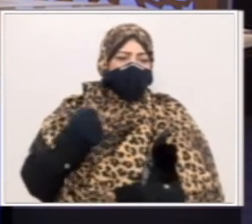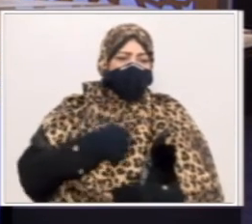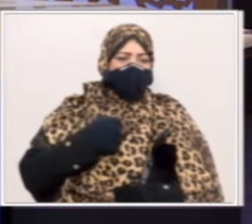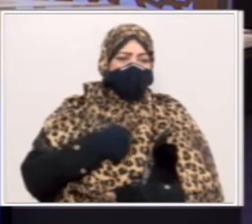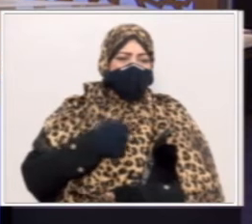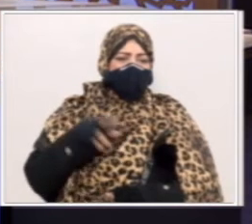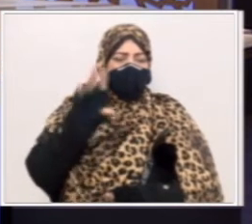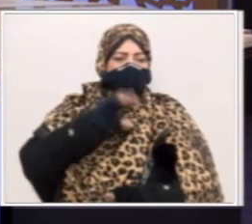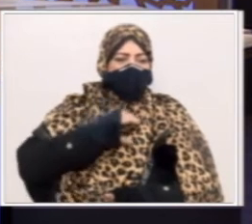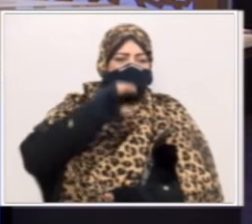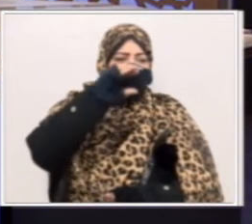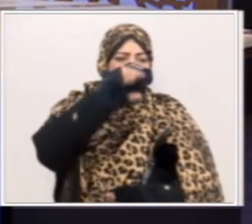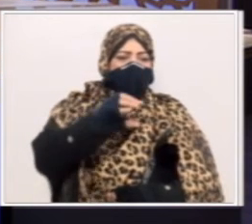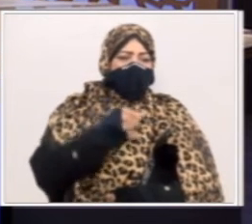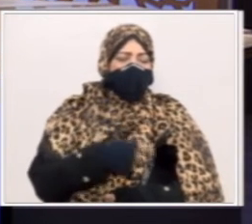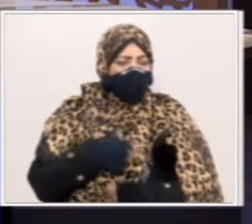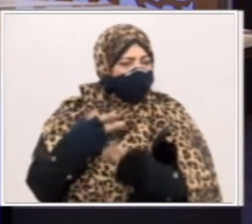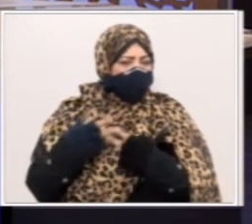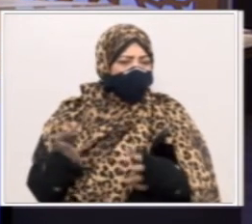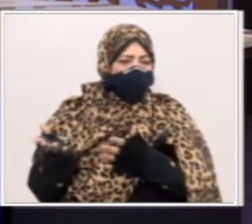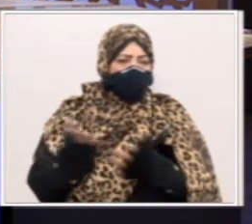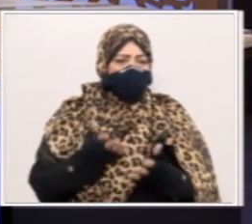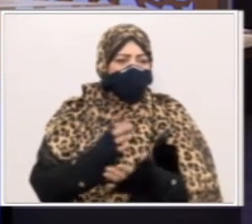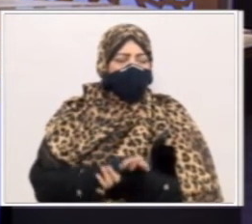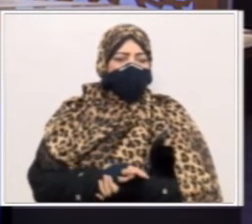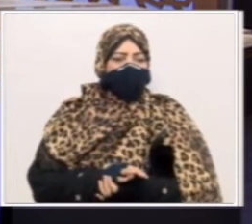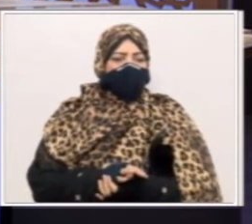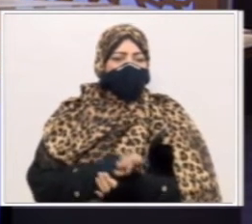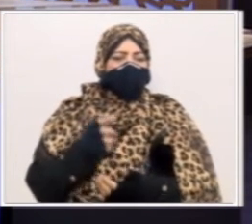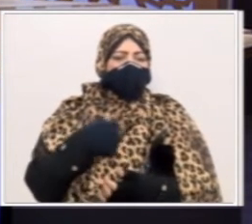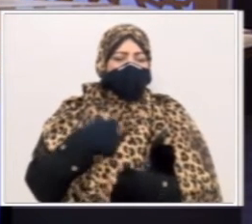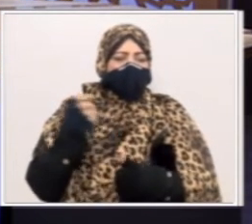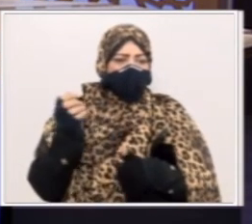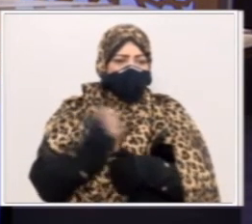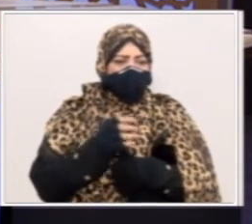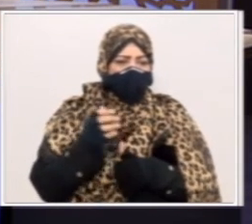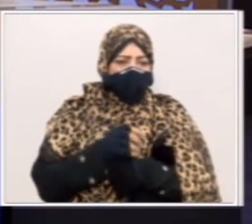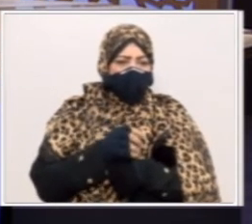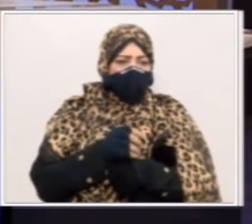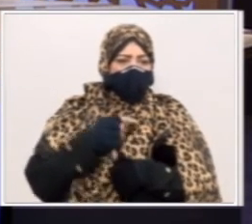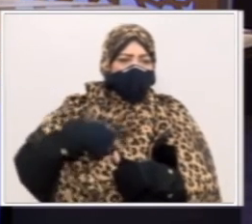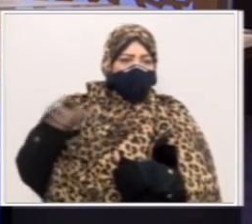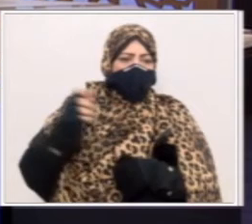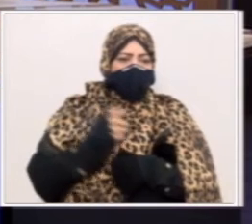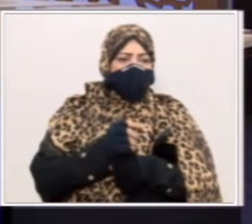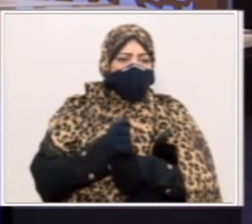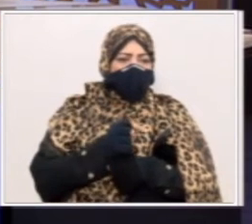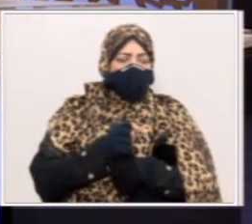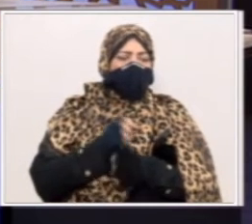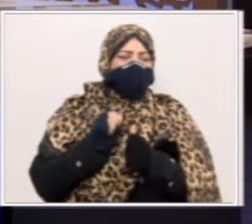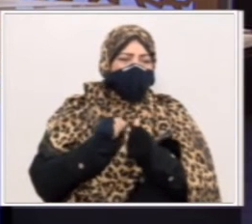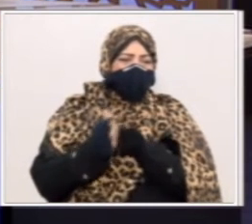انا طبعا انا جازي متعارفين باهي، نعتبره شبه منفصلين يعني كل واحد في جهه باهي، وهو تو